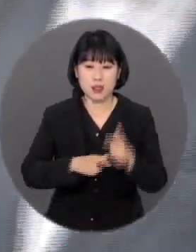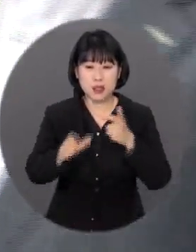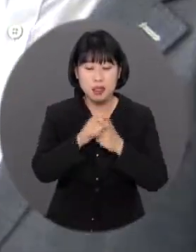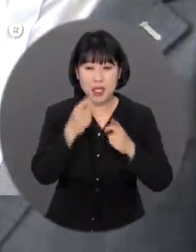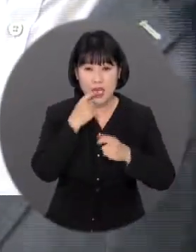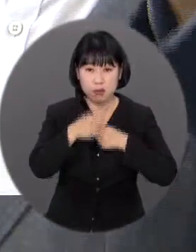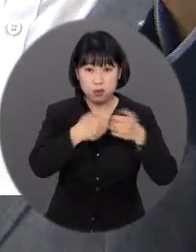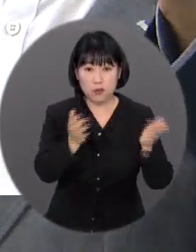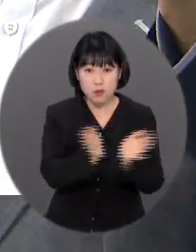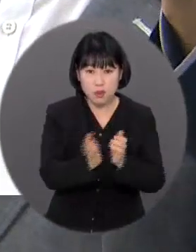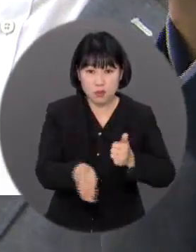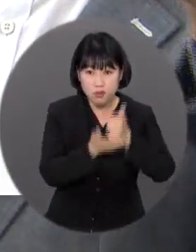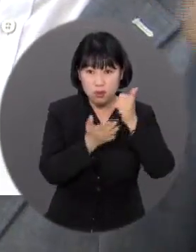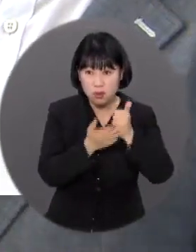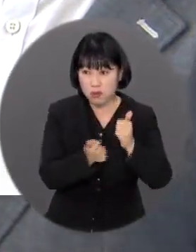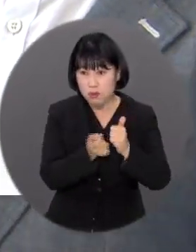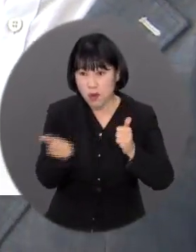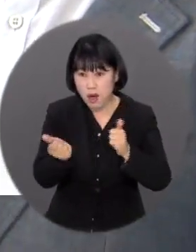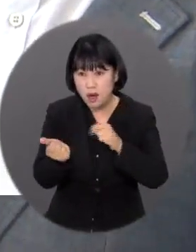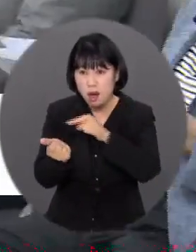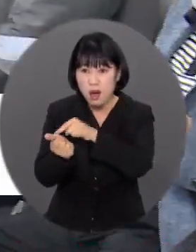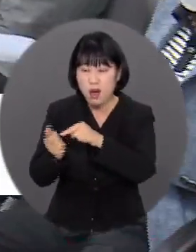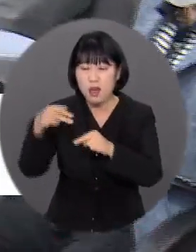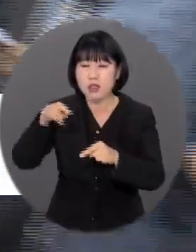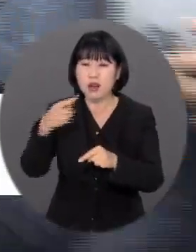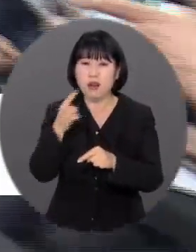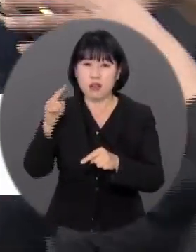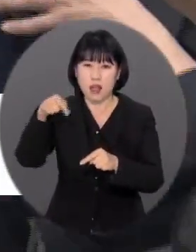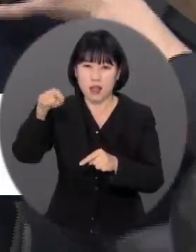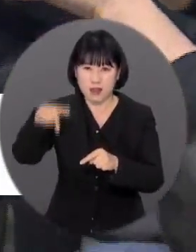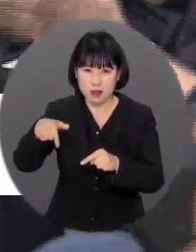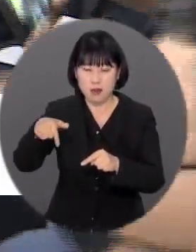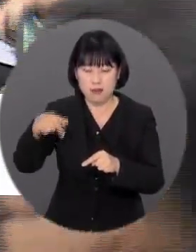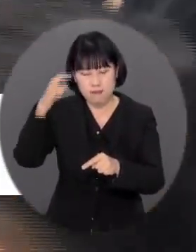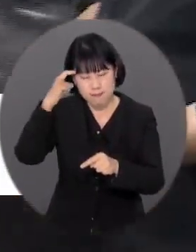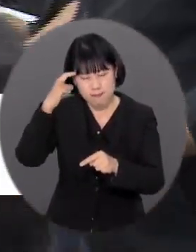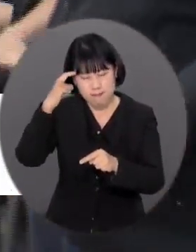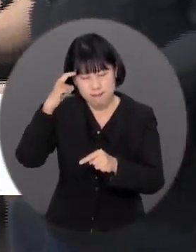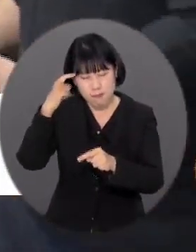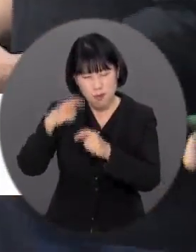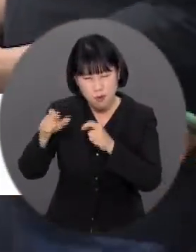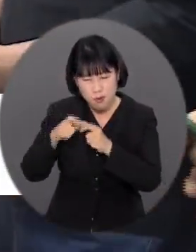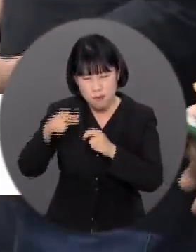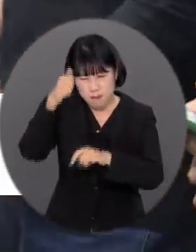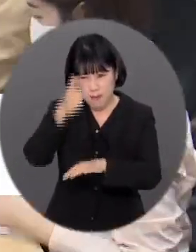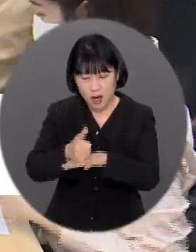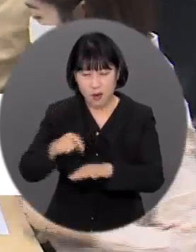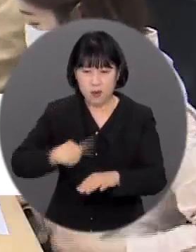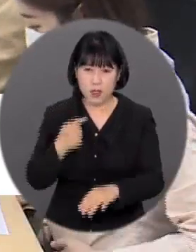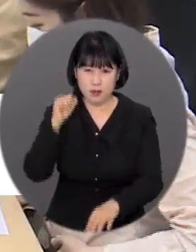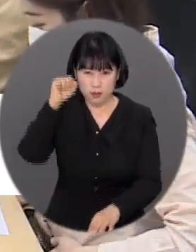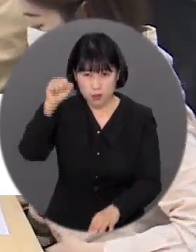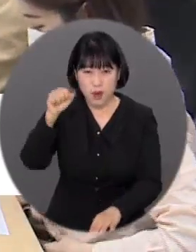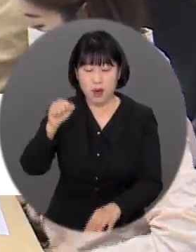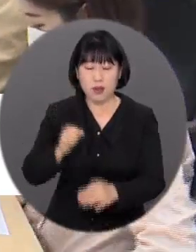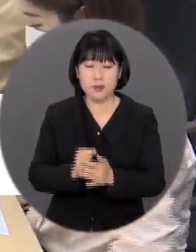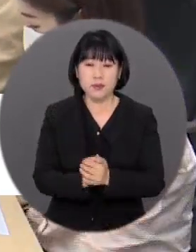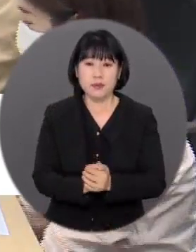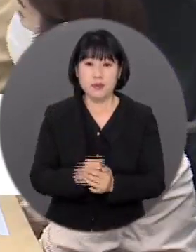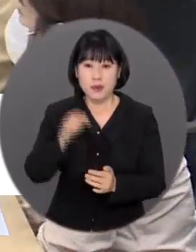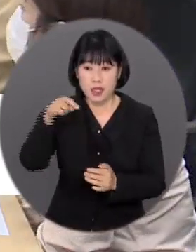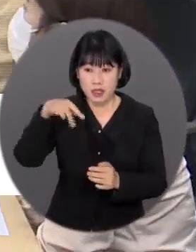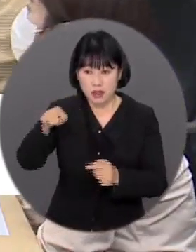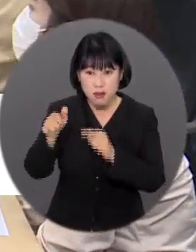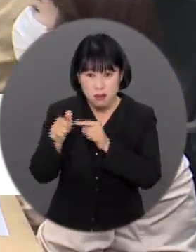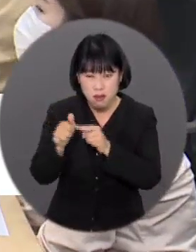더불어민주당 공천에서 배제됐던 서대석 광주 서구청장이 장고 끝에 무소속 출마를 선언했습니다. 서청장은 민주당